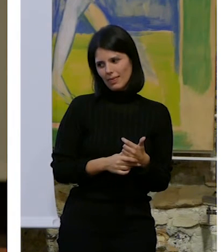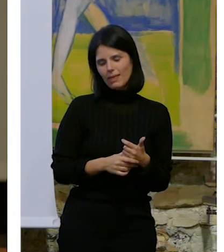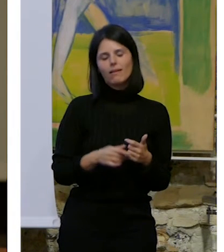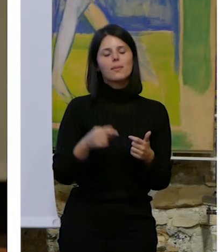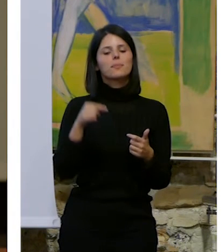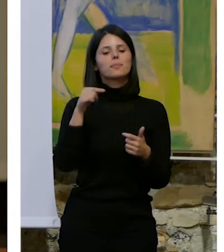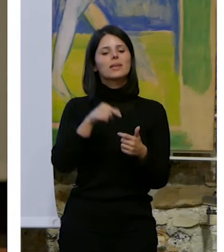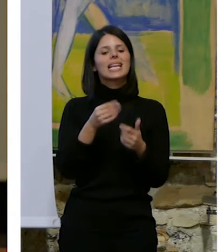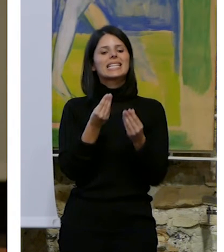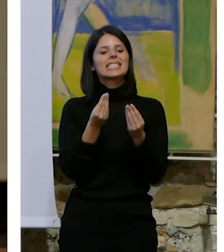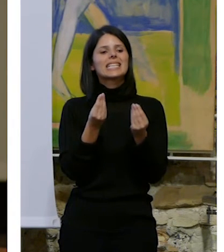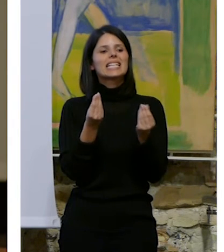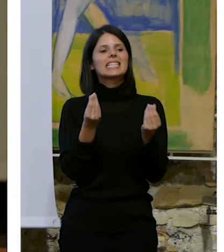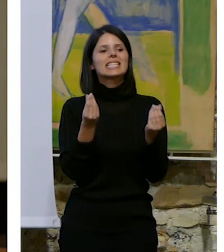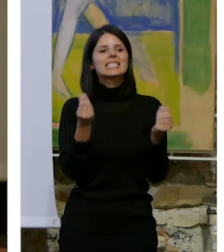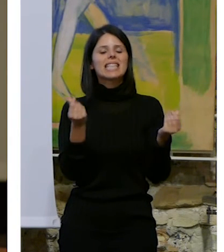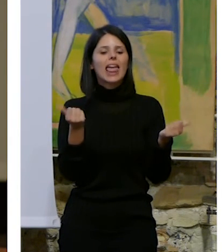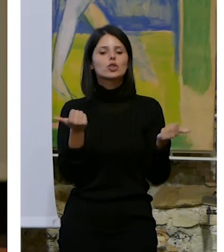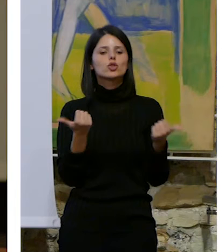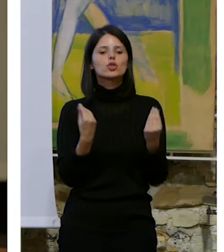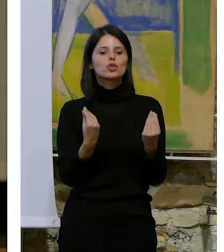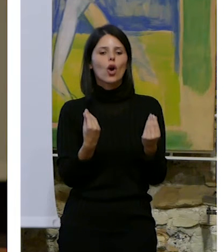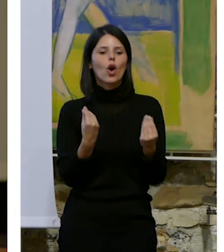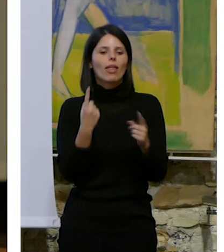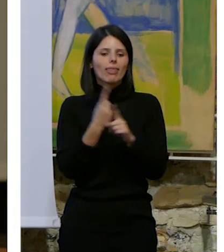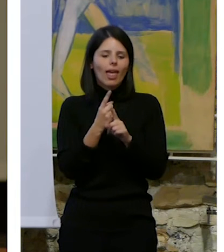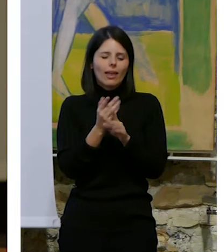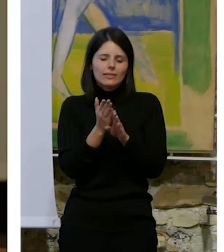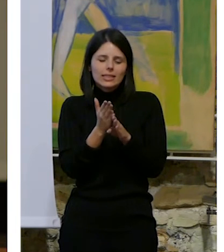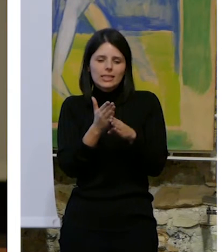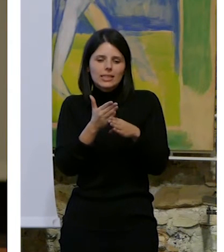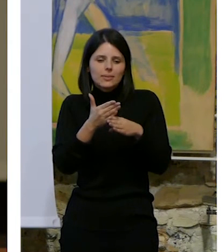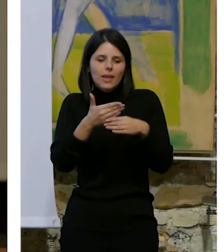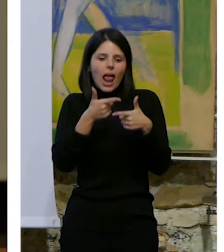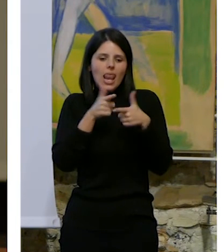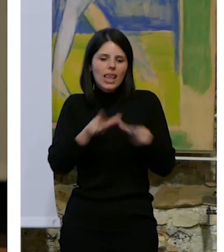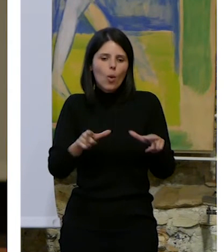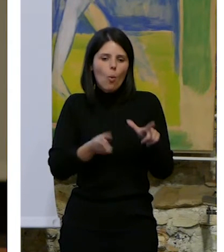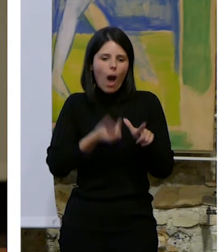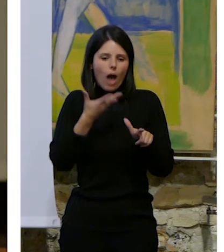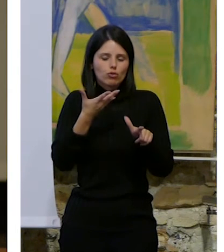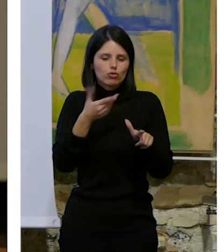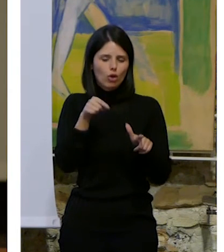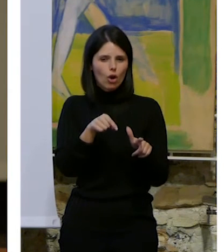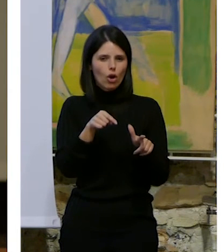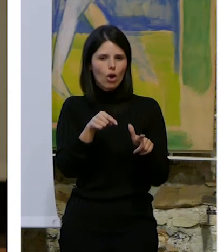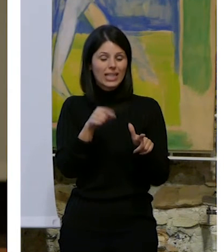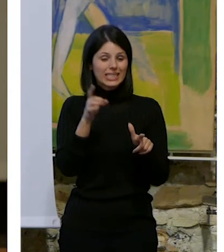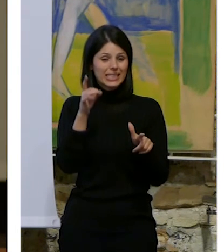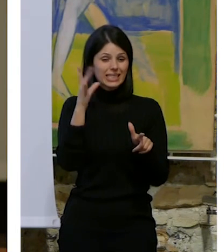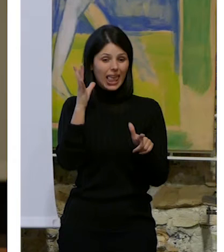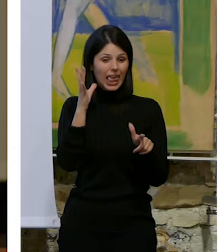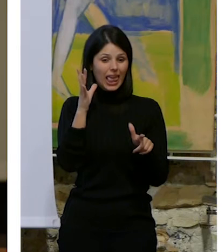il senso è fondamentale che il senso sia scomponibile in un linguaggio. Cioè se il segno